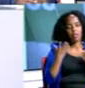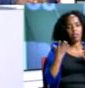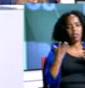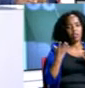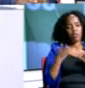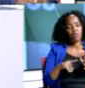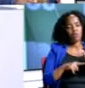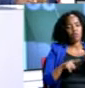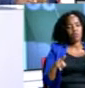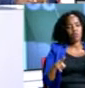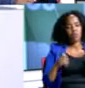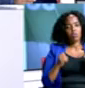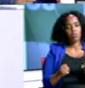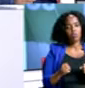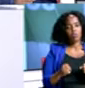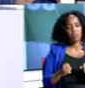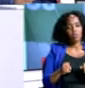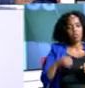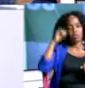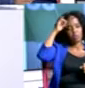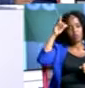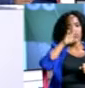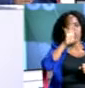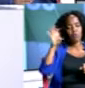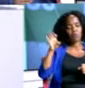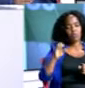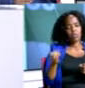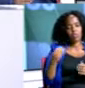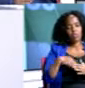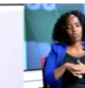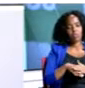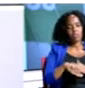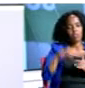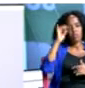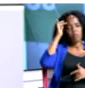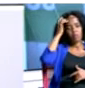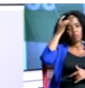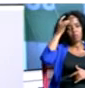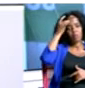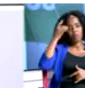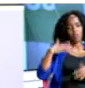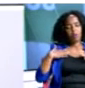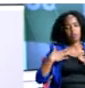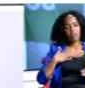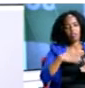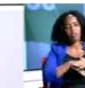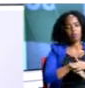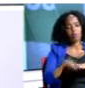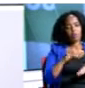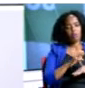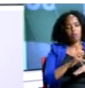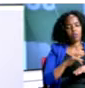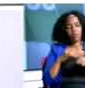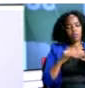namoota pirezentii meeqa irratti mudhachuu danda'a dhukkubni? Yookaan namoota dhibba keessaa nama dhukkuba kana yookaan qaama keessani mallattoo agarsiisuu